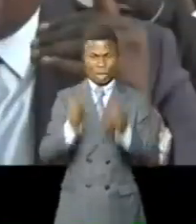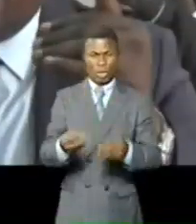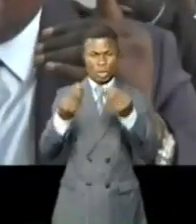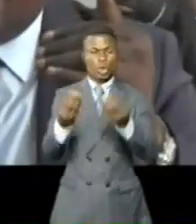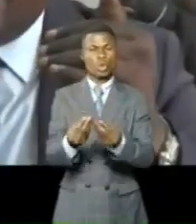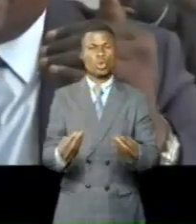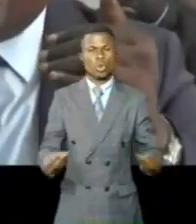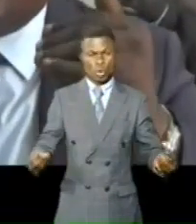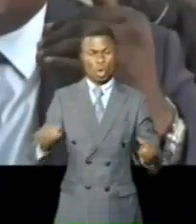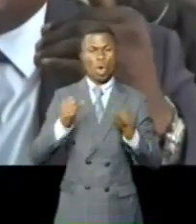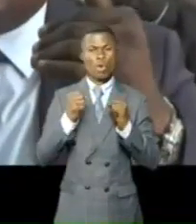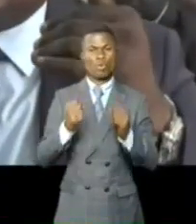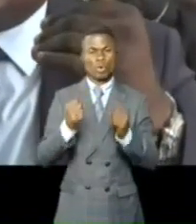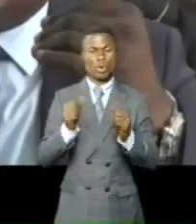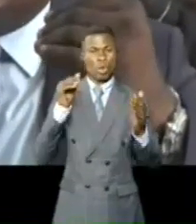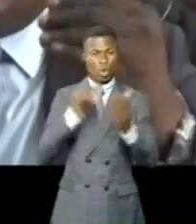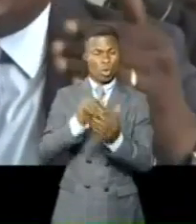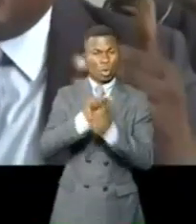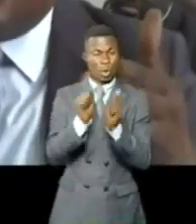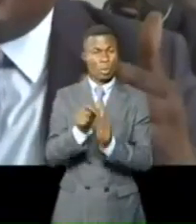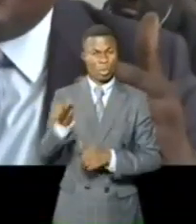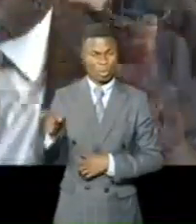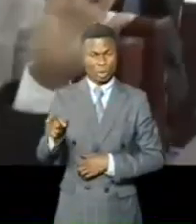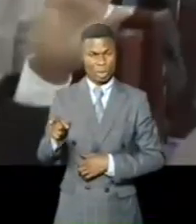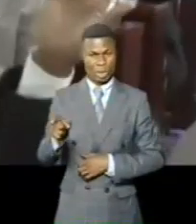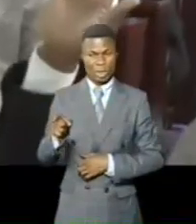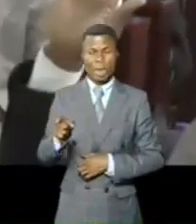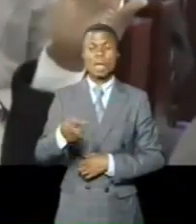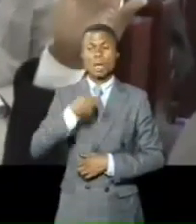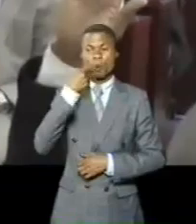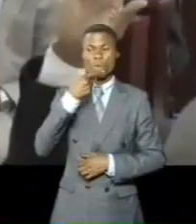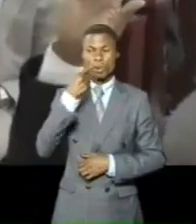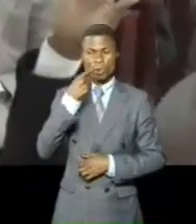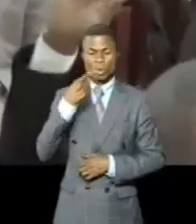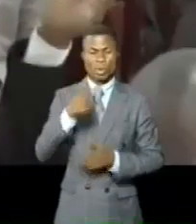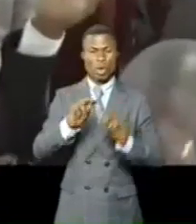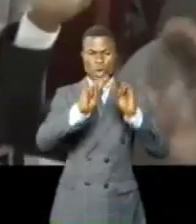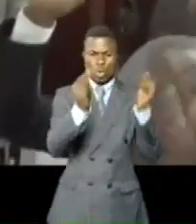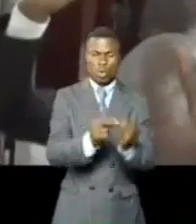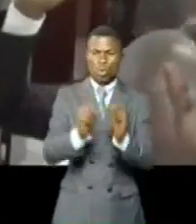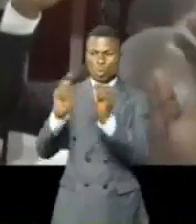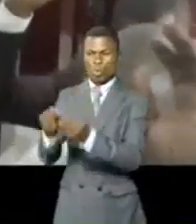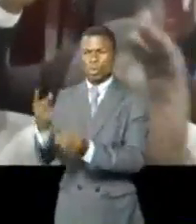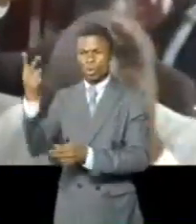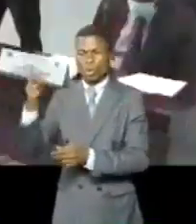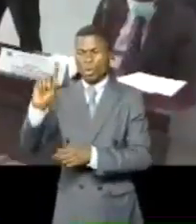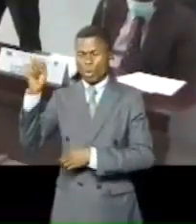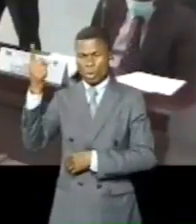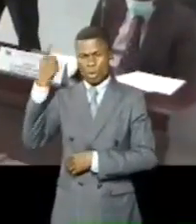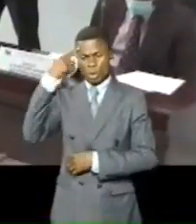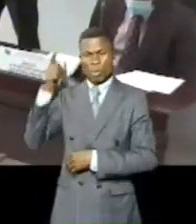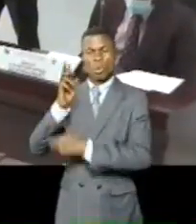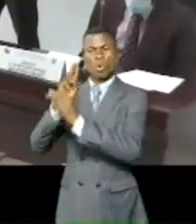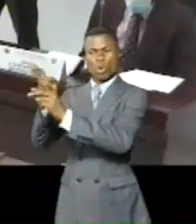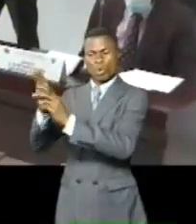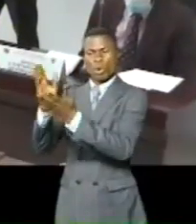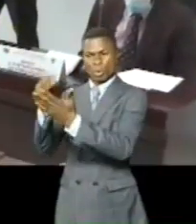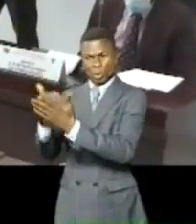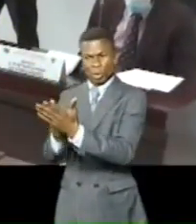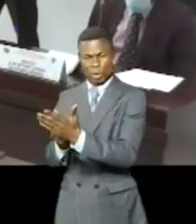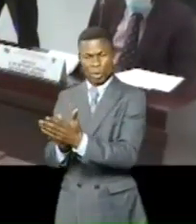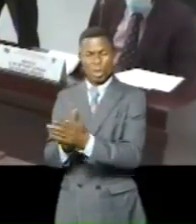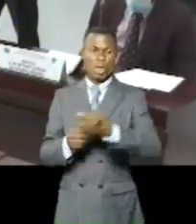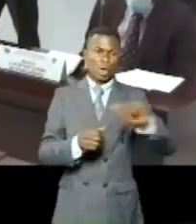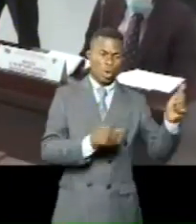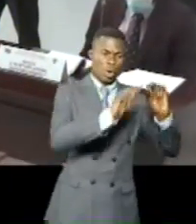des solutions efficaces contre ces fléaux s'est éclatée en deux sous-commissions, l'une pour faire l'état des lieux, pendant